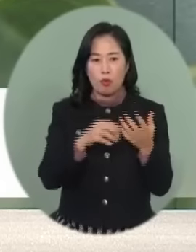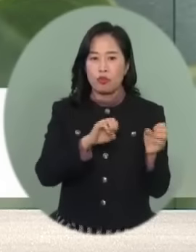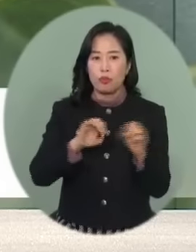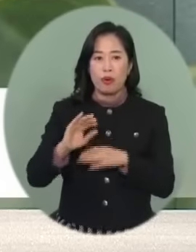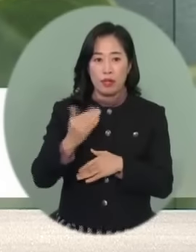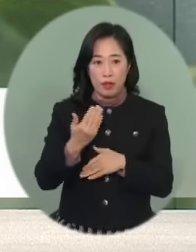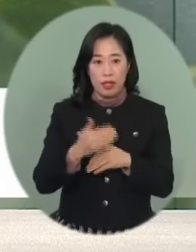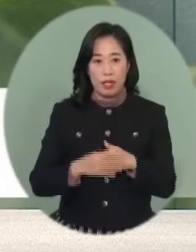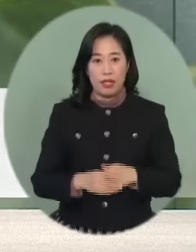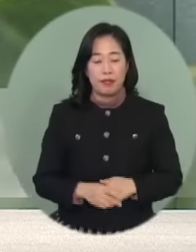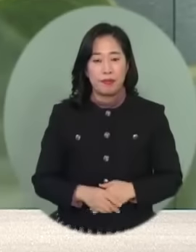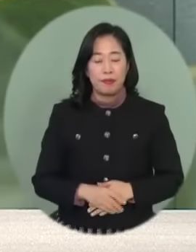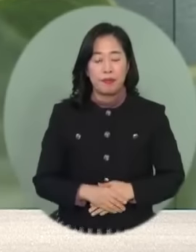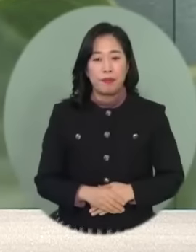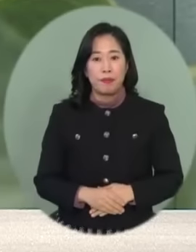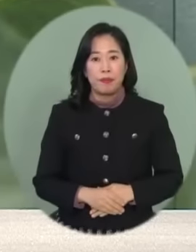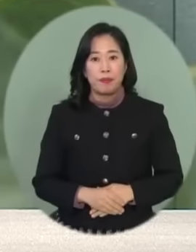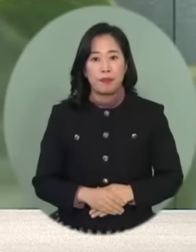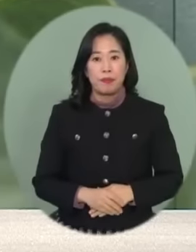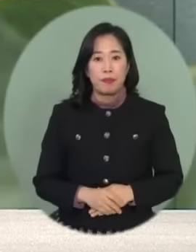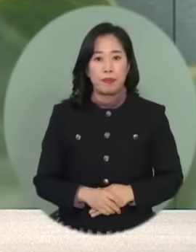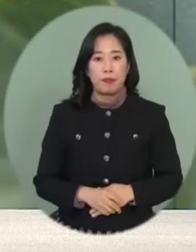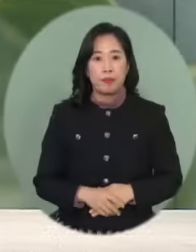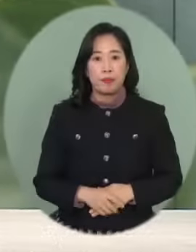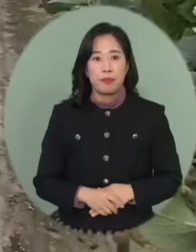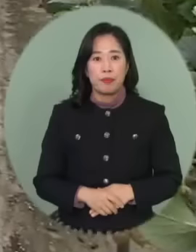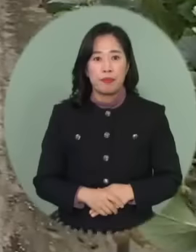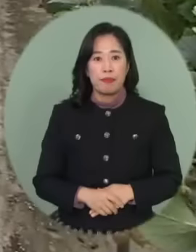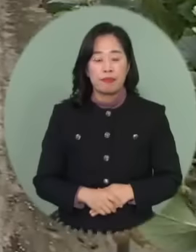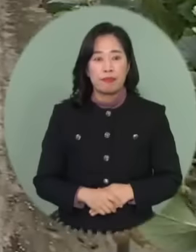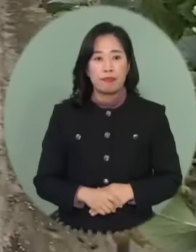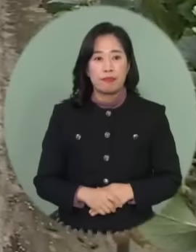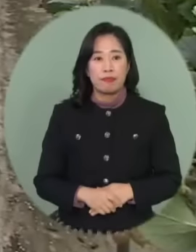됐습니다. 김초롱 기자가 다녀왔습니다.